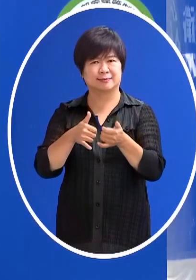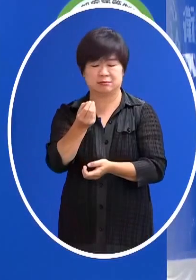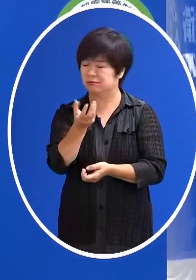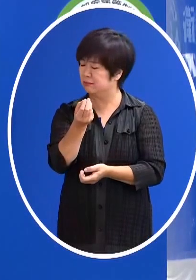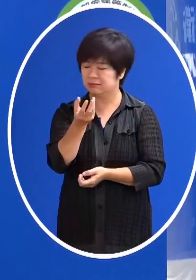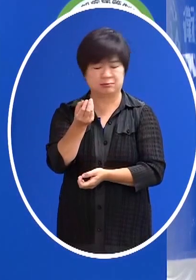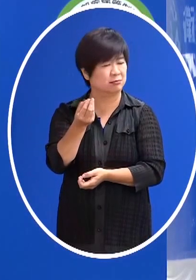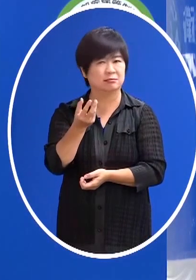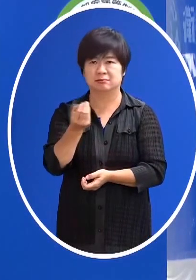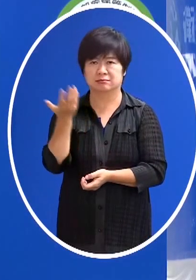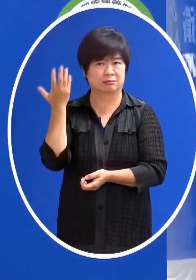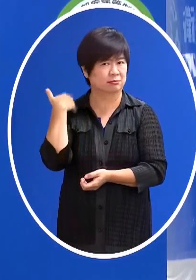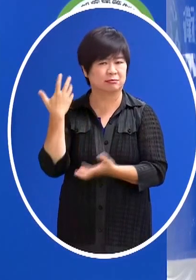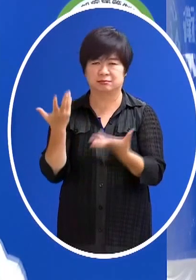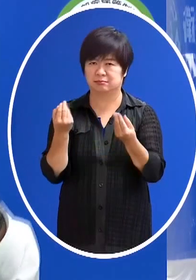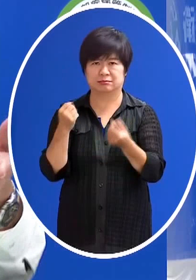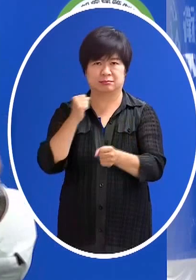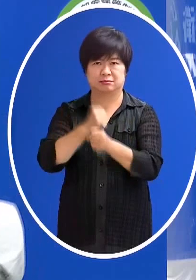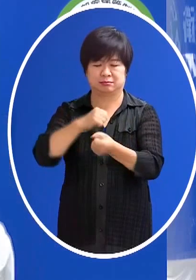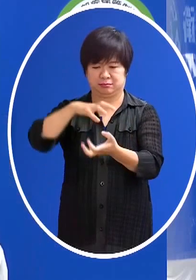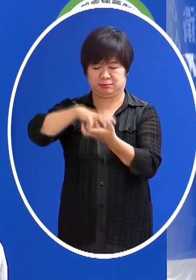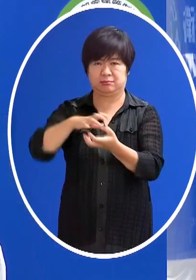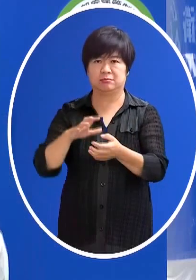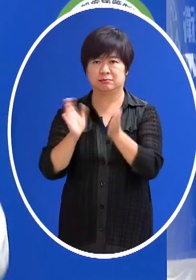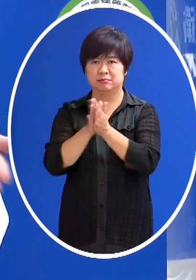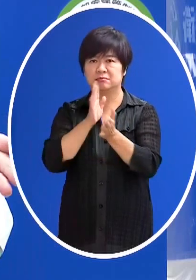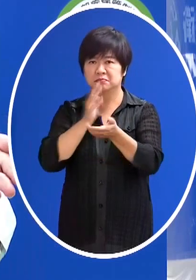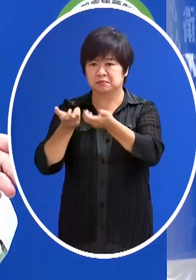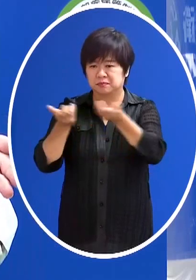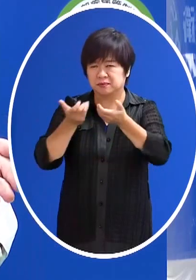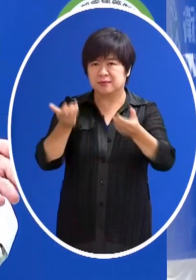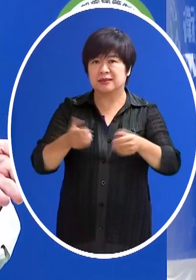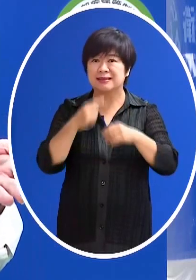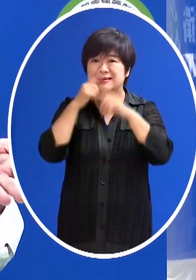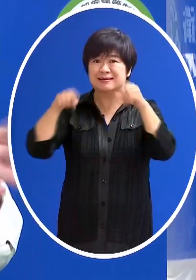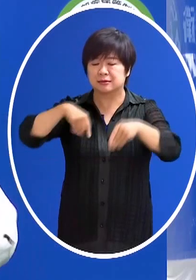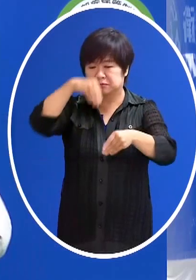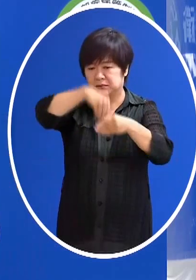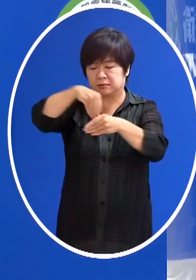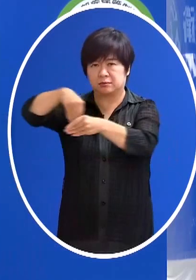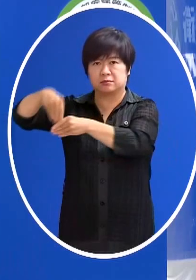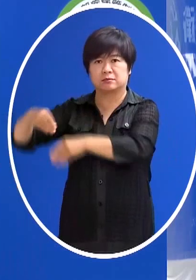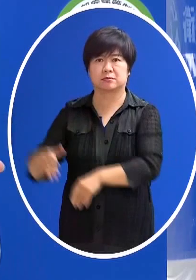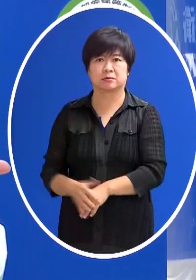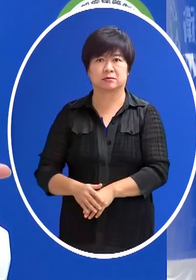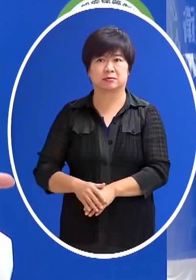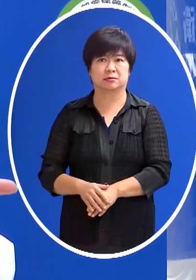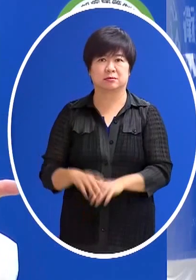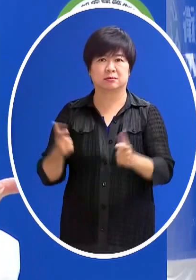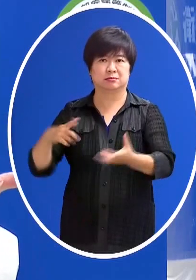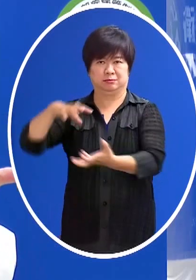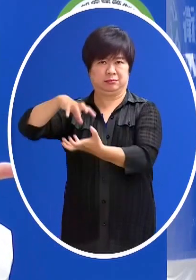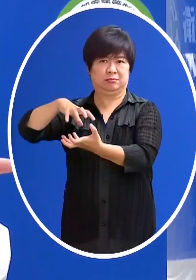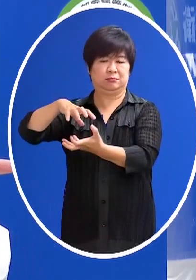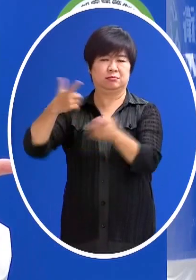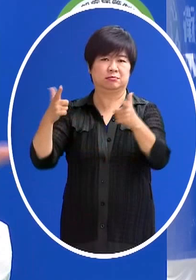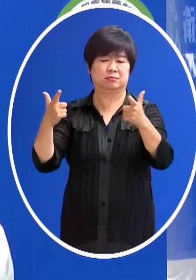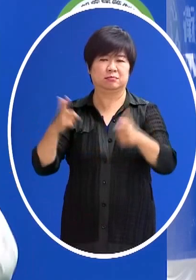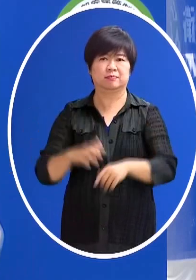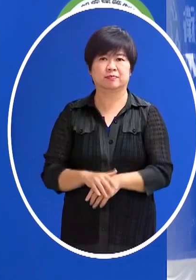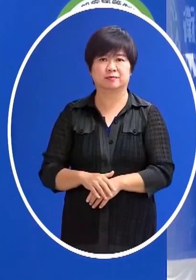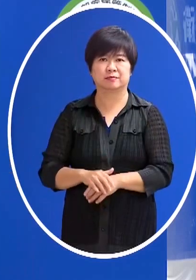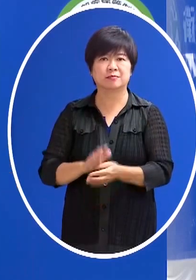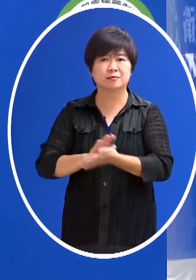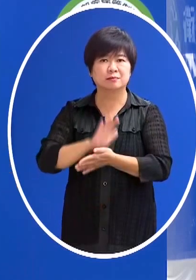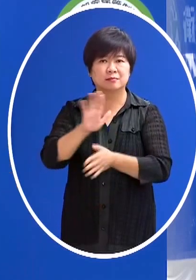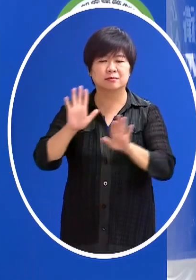纸盒，我们那时候就是分开，然后都用纸袋去包，因为没有一盒一盒嘛，好，所以那